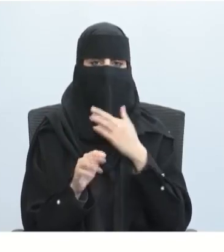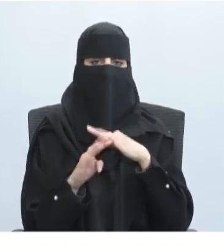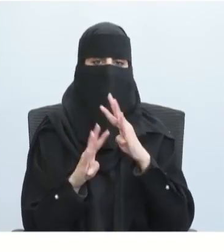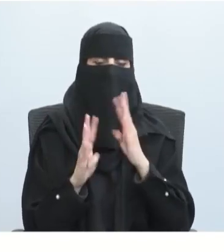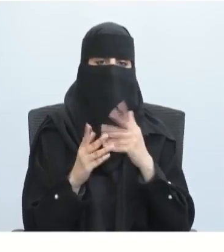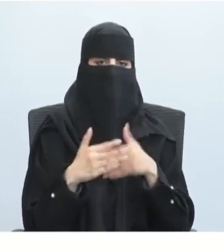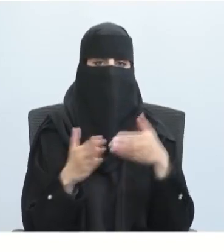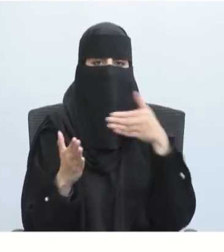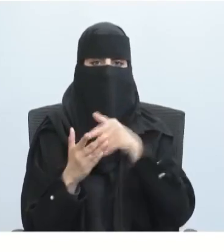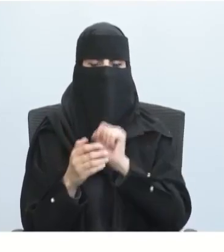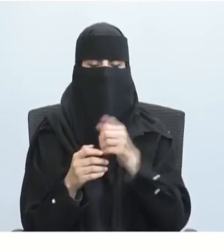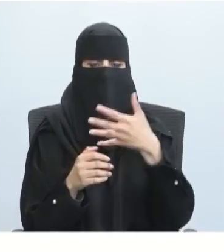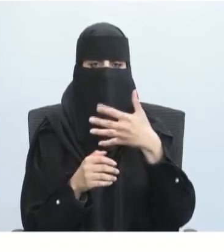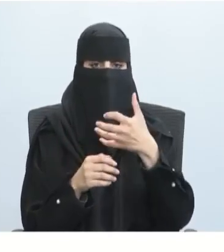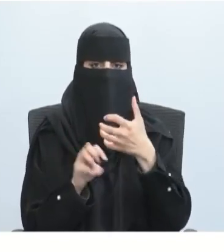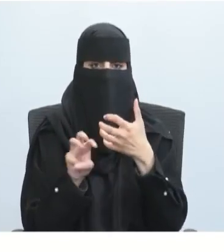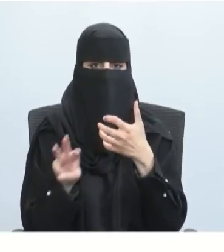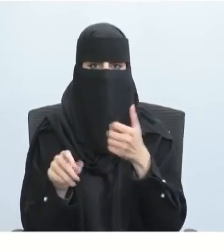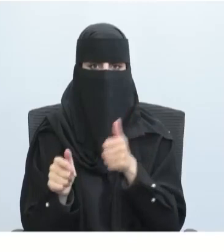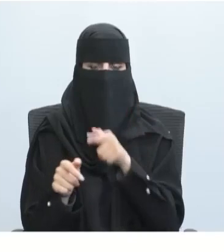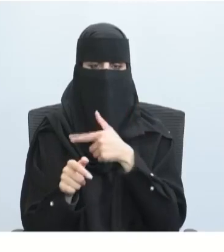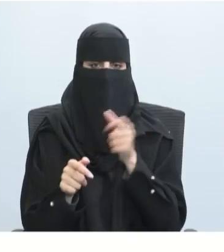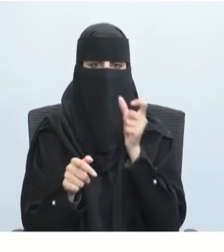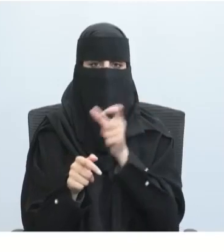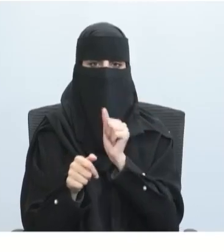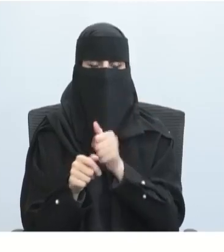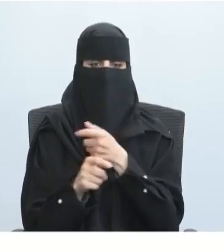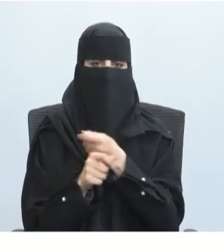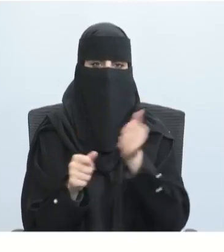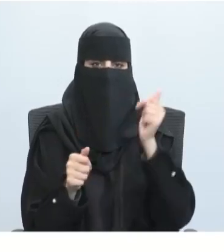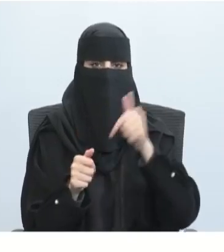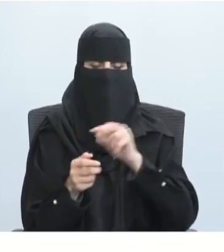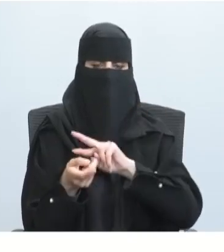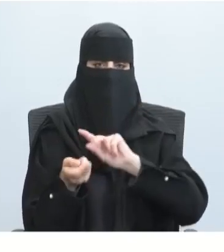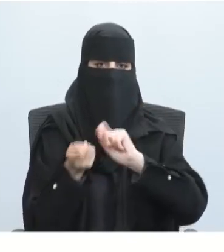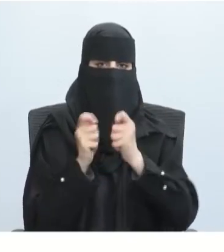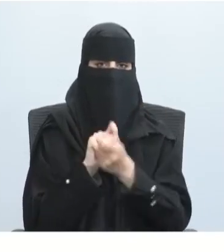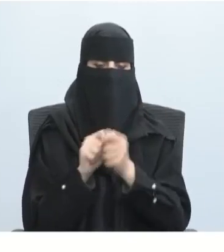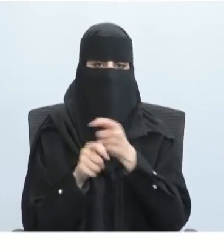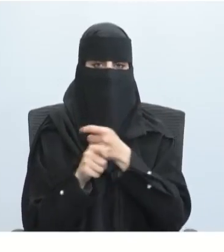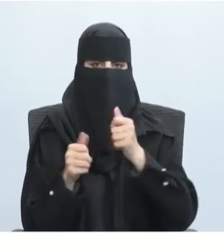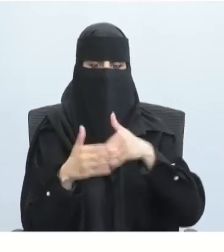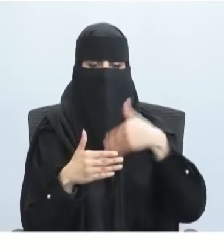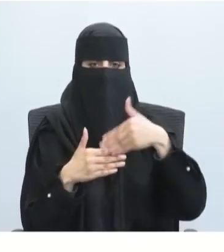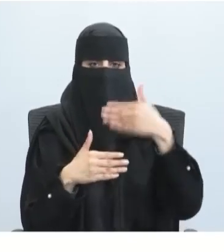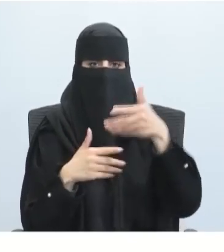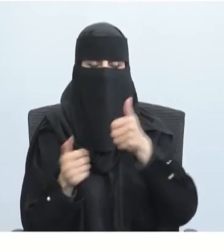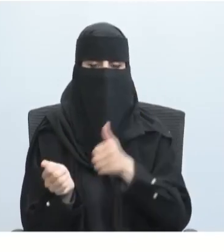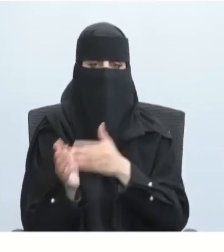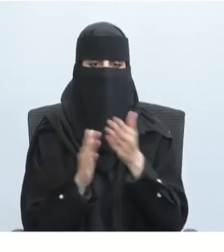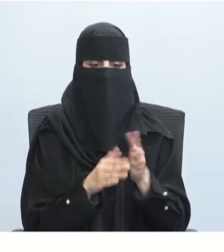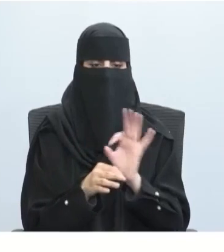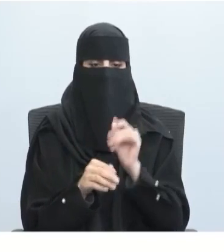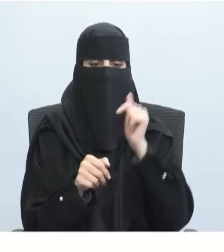نصل الى 500 الف وبالتالي هذا ما يسمى بالقيمه الحاليه هي عكس القيمه مستقبليه مستقبليه ذكرنا قد يكون لديك